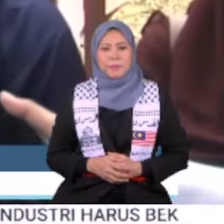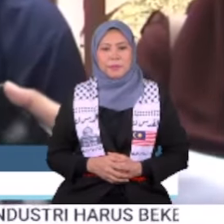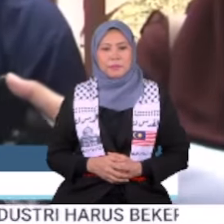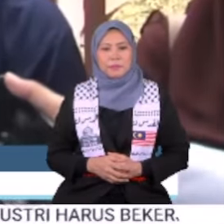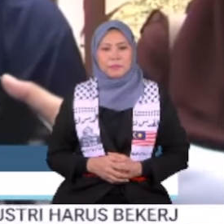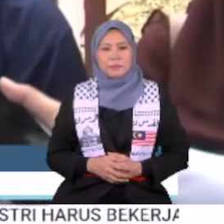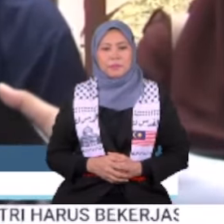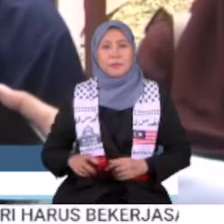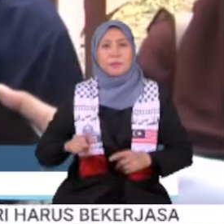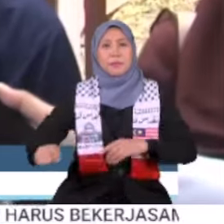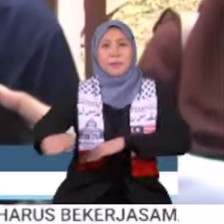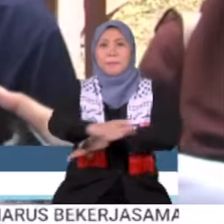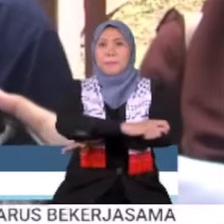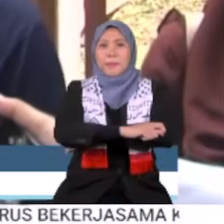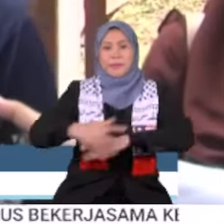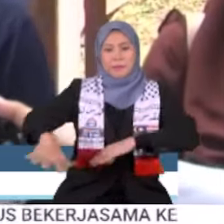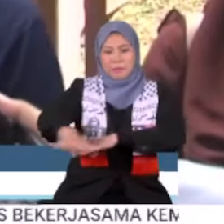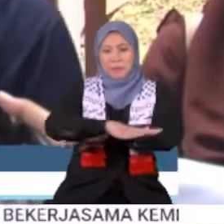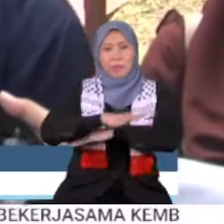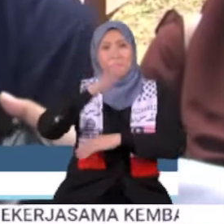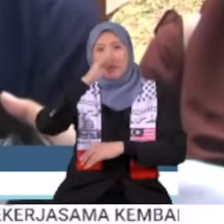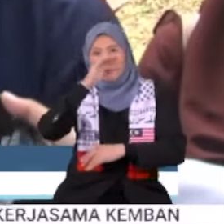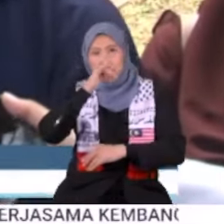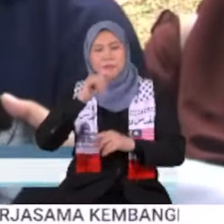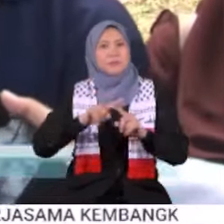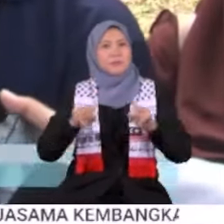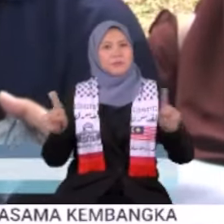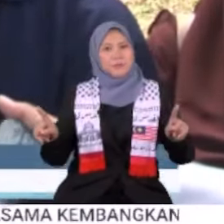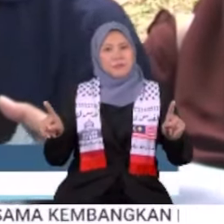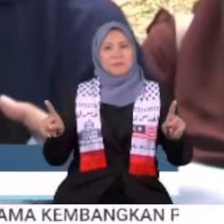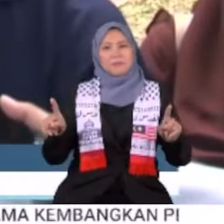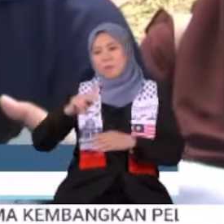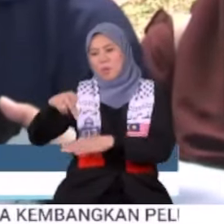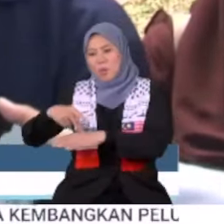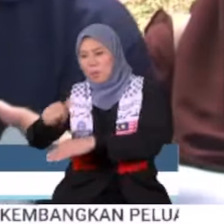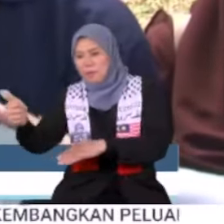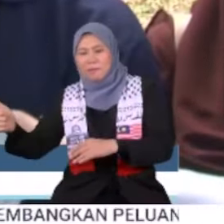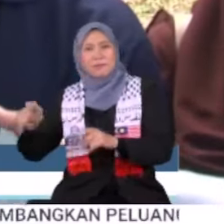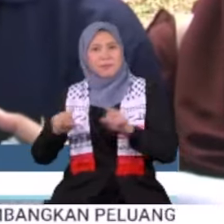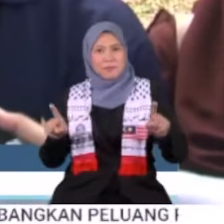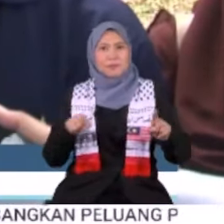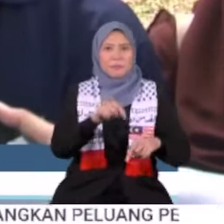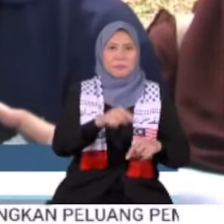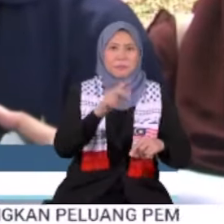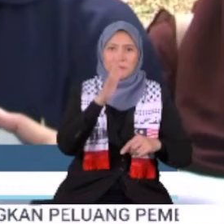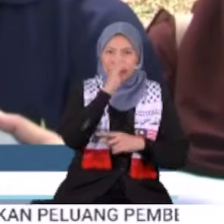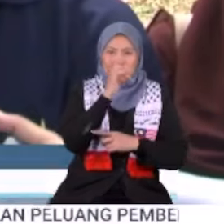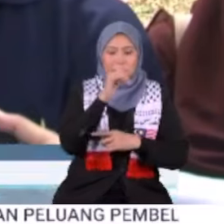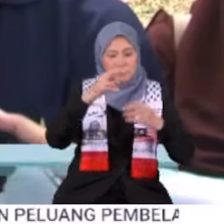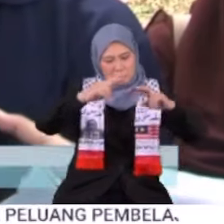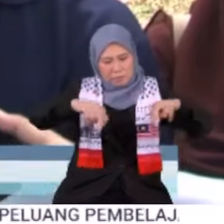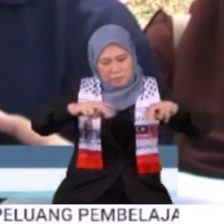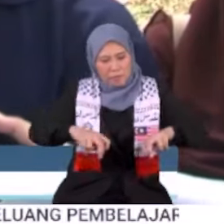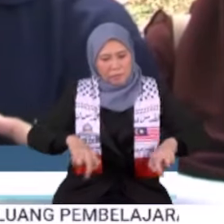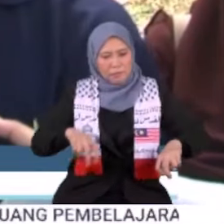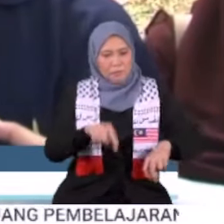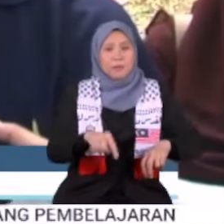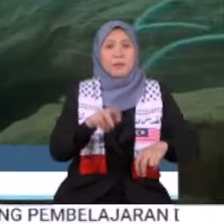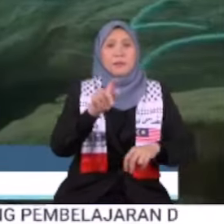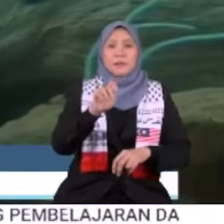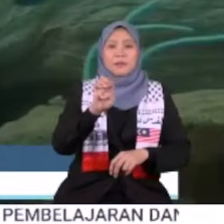Keunikan Taman Laut Melaka ni, dia punya spesies dia berbeza daripada pulau-pulau yang lain. Sebab saya katakan, sebab kita dah buat kajian menunjukkan